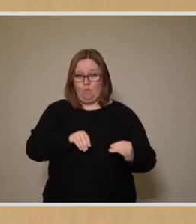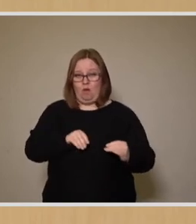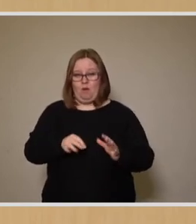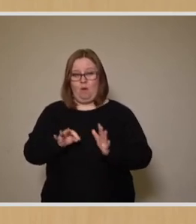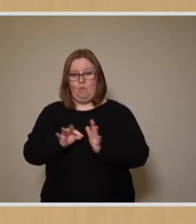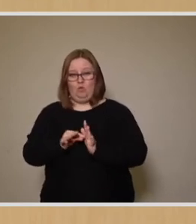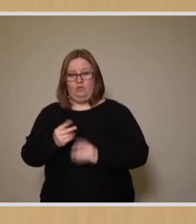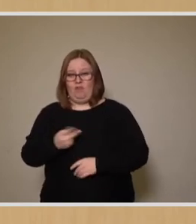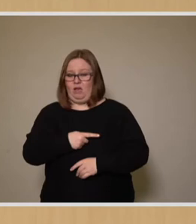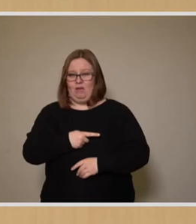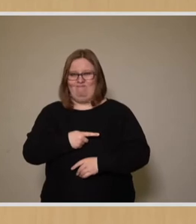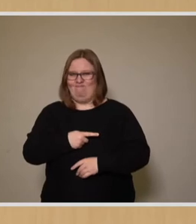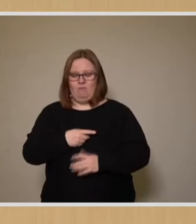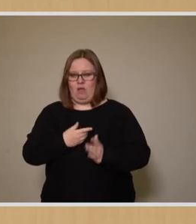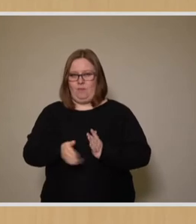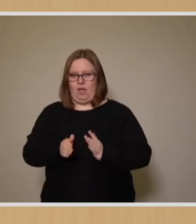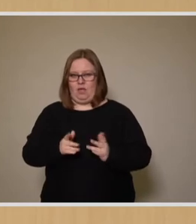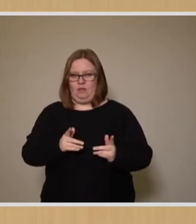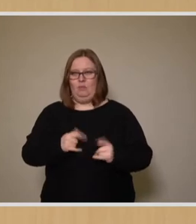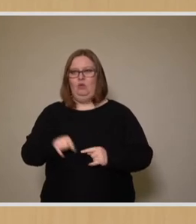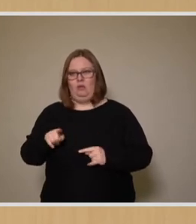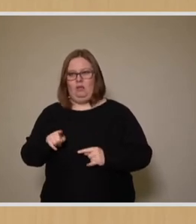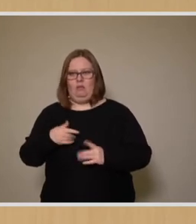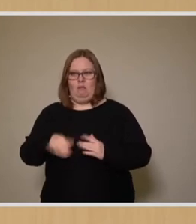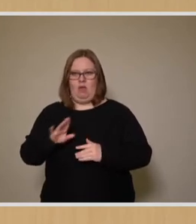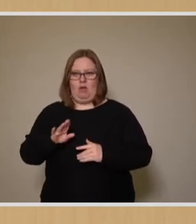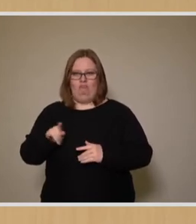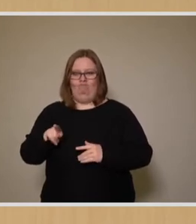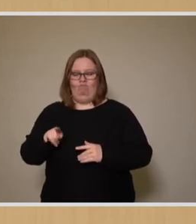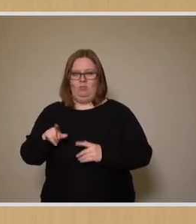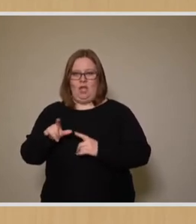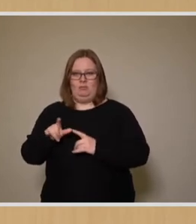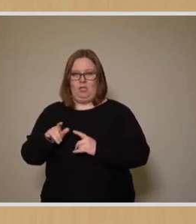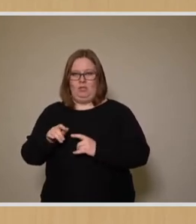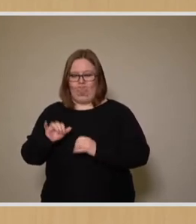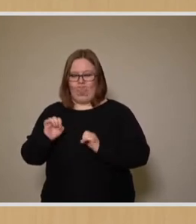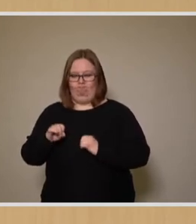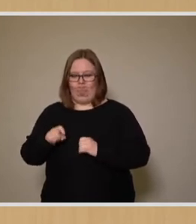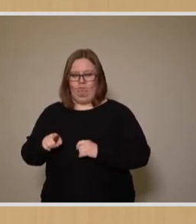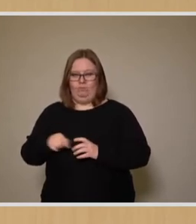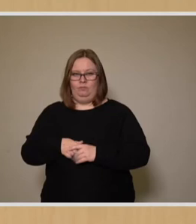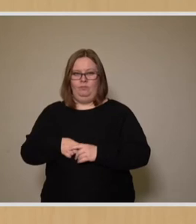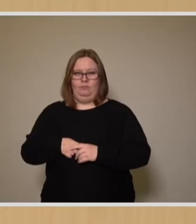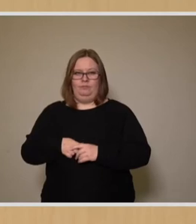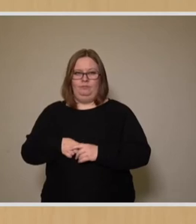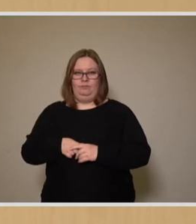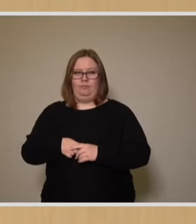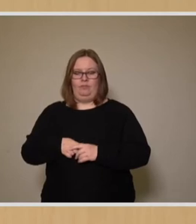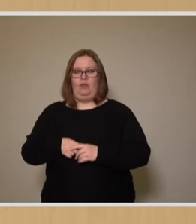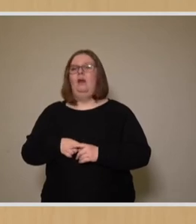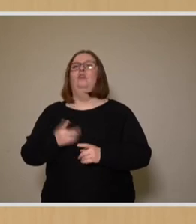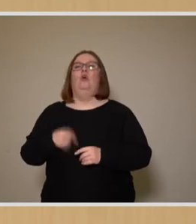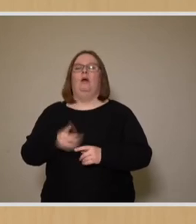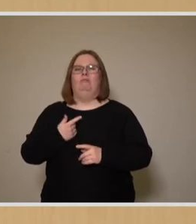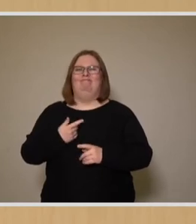der Linken tun wir in jedem Fall ablehnen. Da stimmen wir dem Antrag der SPD zu. So, jetzt noch mal zum